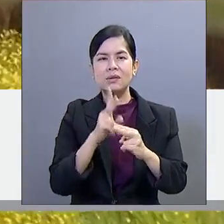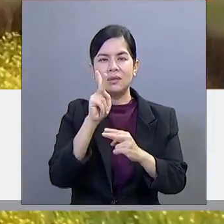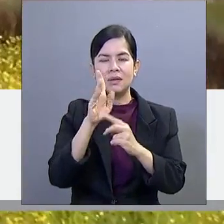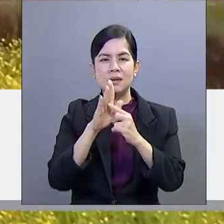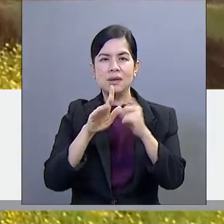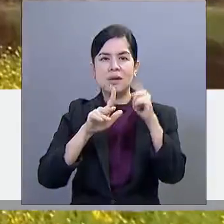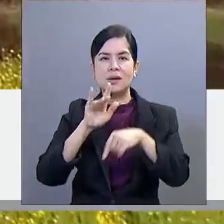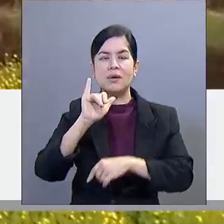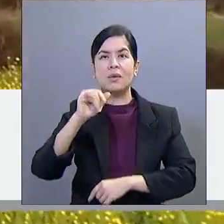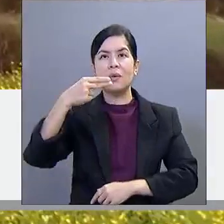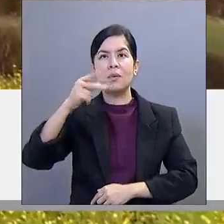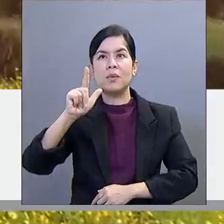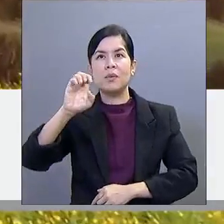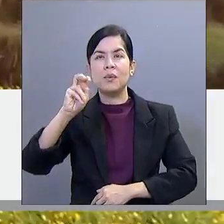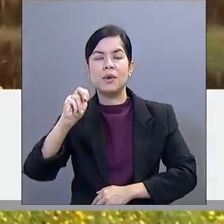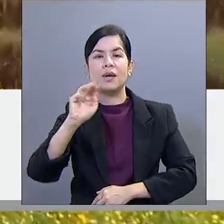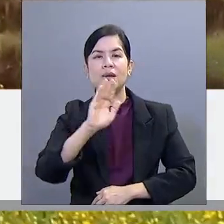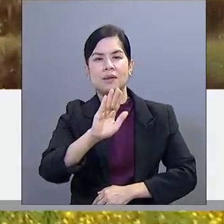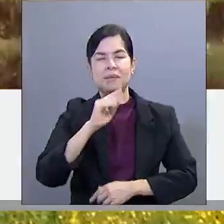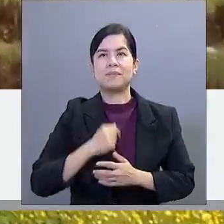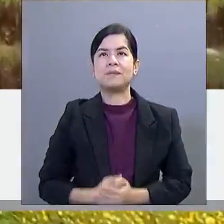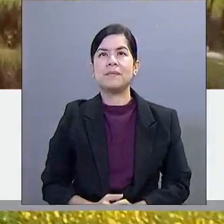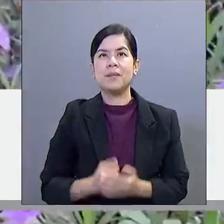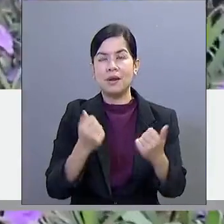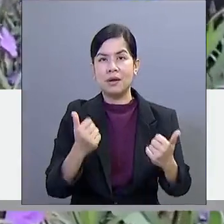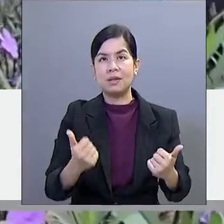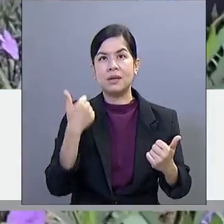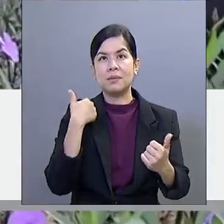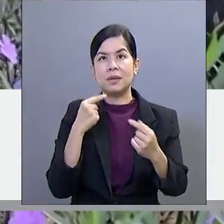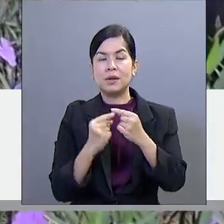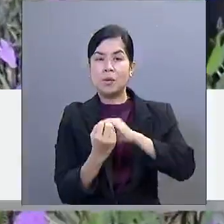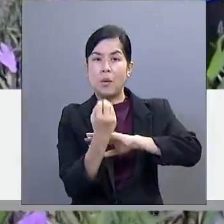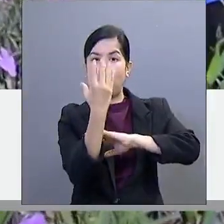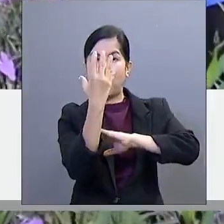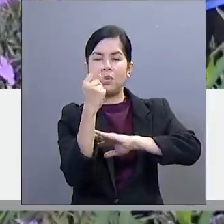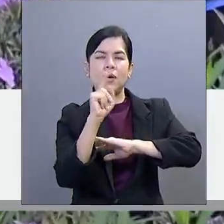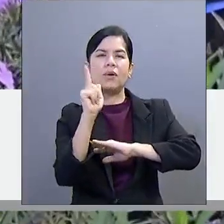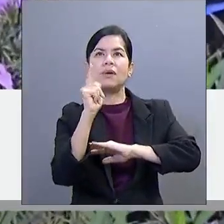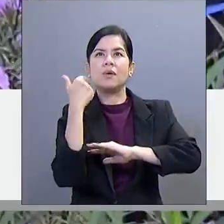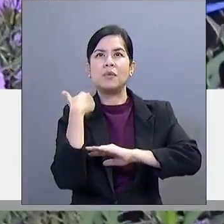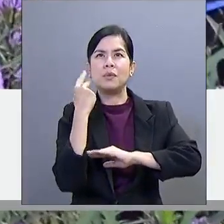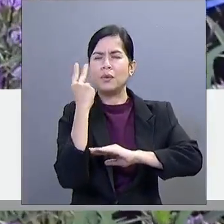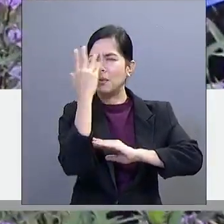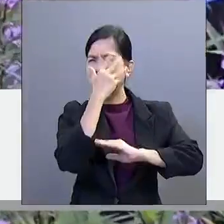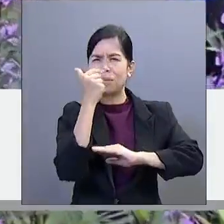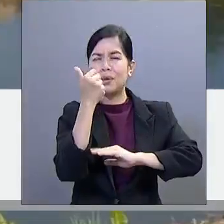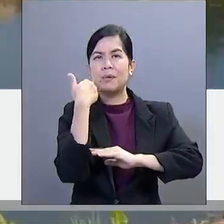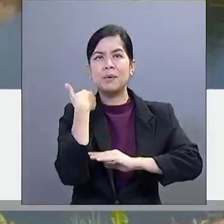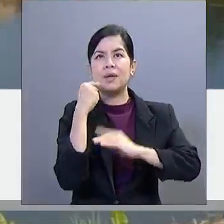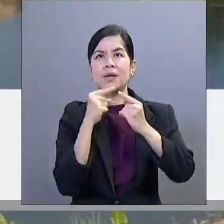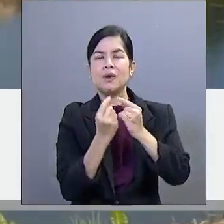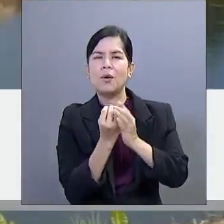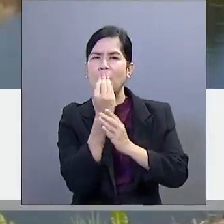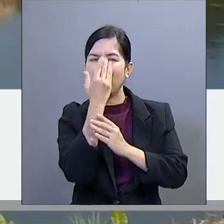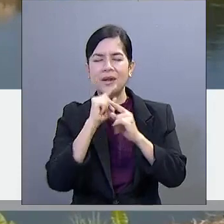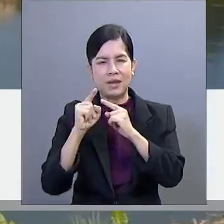ท่องเที่ยวทุ่งทานตะวันที่ไร่ภูตะวันด้วยตอนนี้แปลงดอกทานตะวันกำลังออกดอกสวยงามนะคะแล้วก็ยังมีดอกไม้อีกหลาย